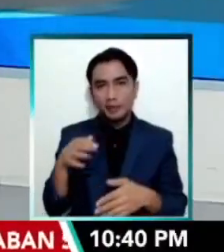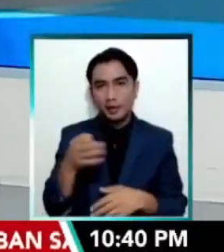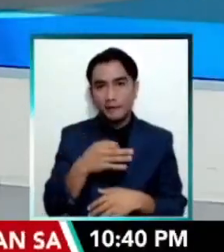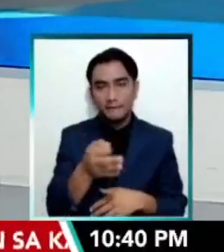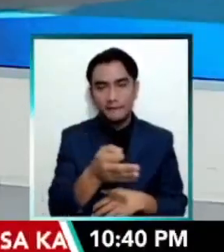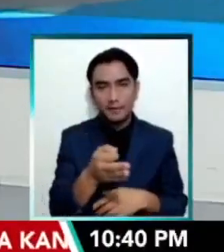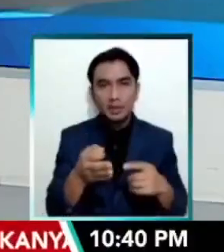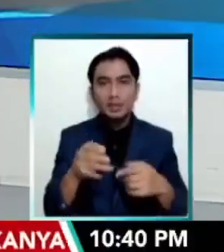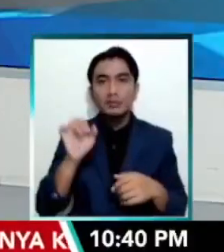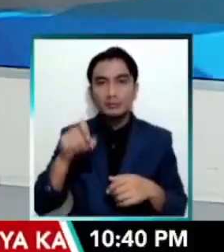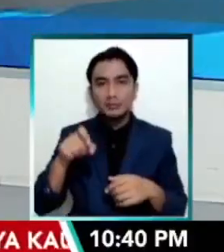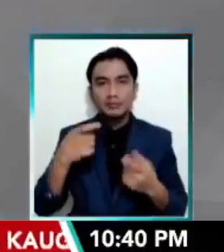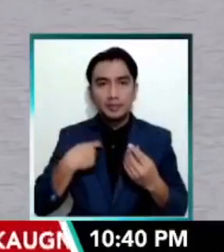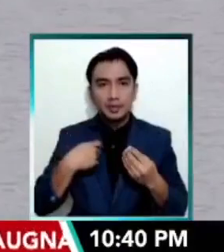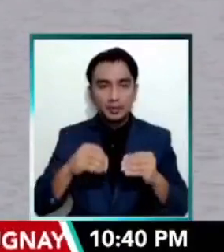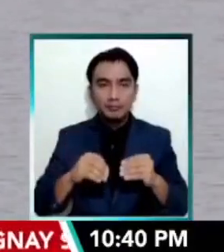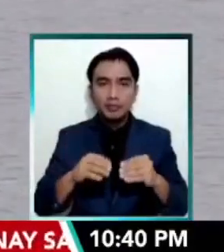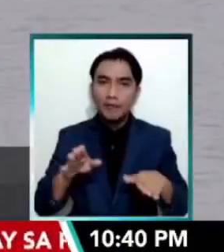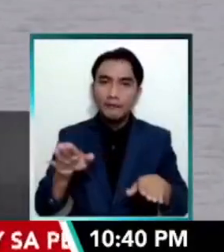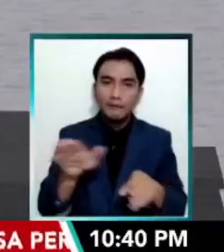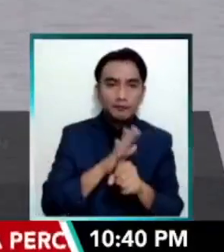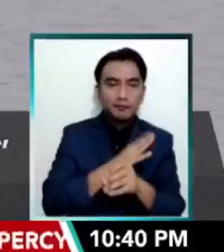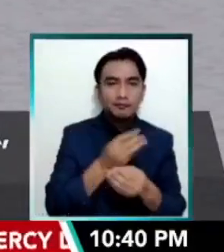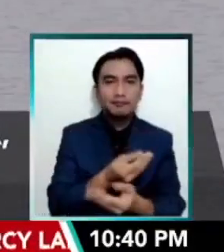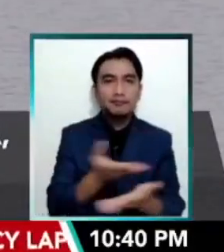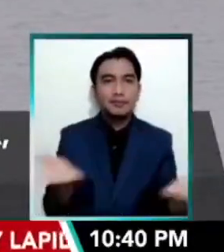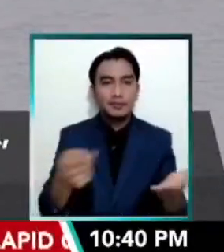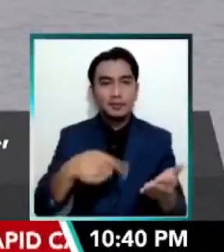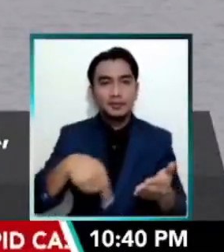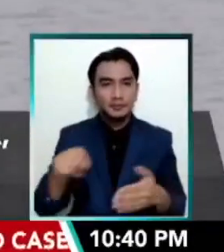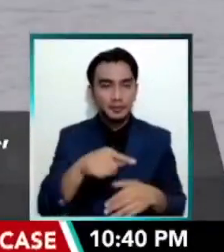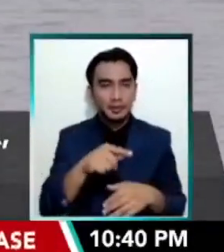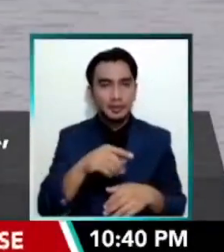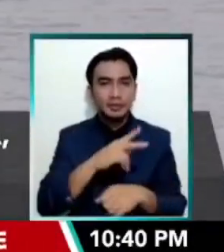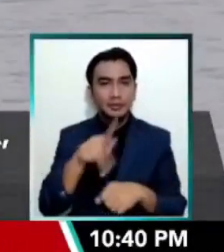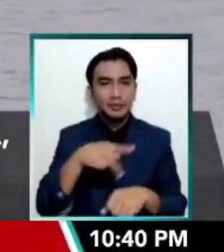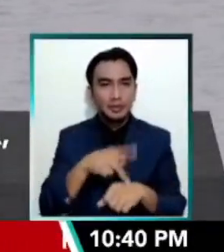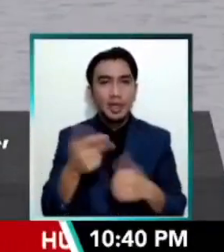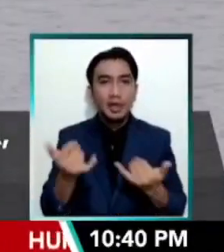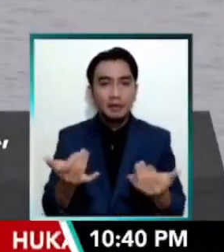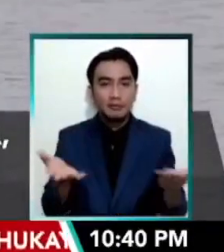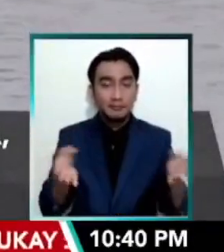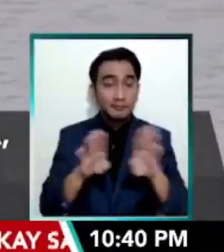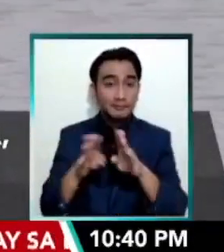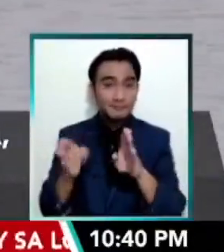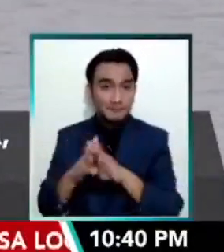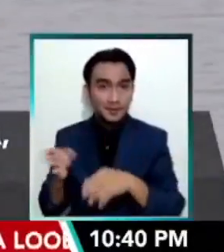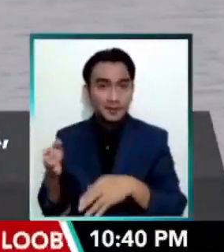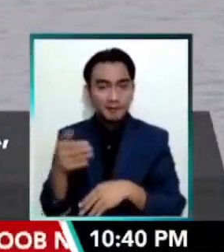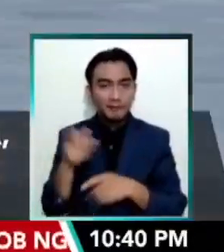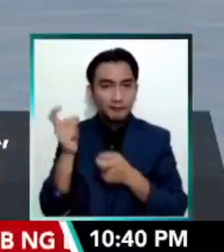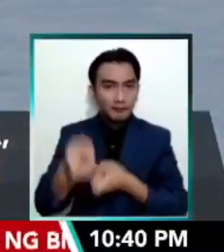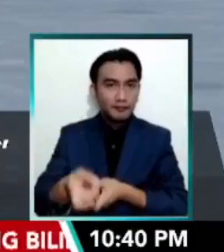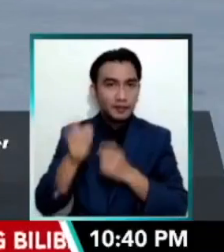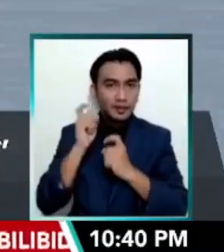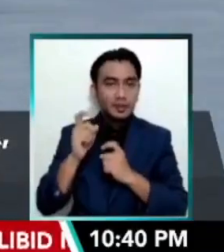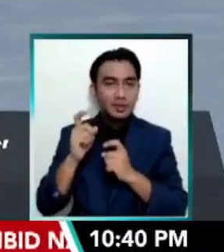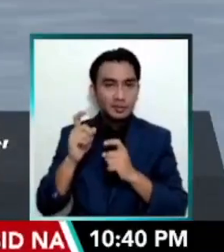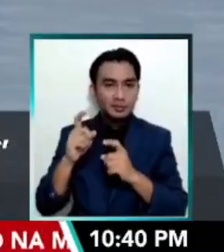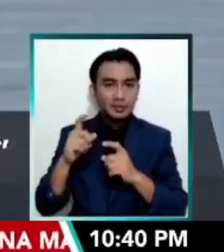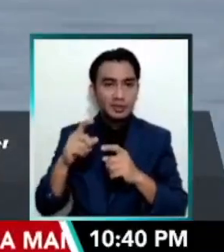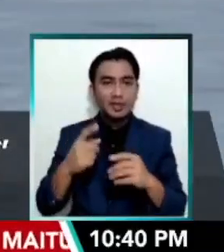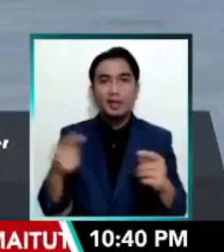pangangailangan ng bansa. Magsisimula na kasi ang closed fishing season ngayong Nobyembre na tatagal hanggang Enero. Ibig